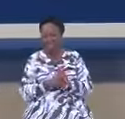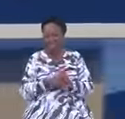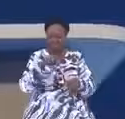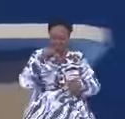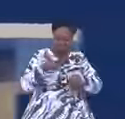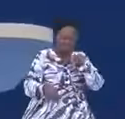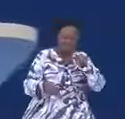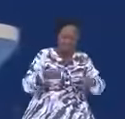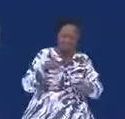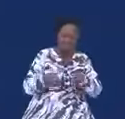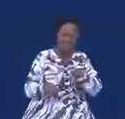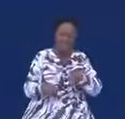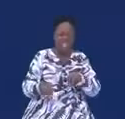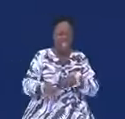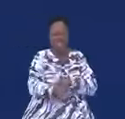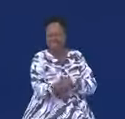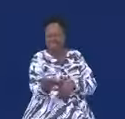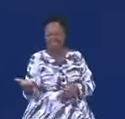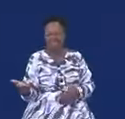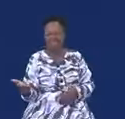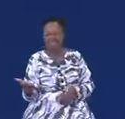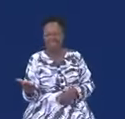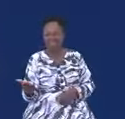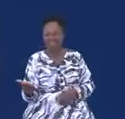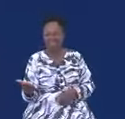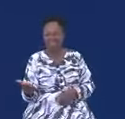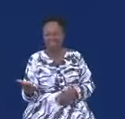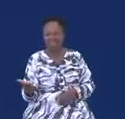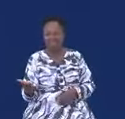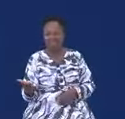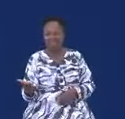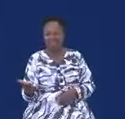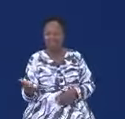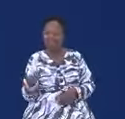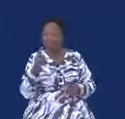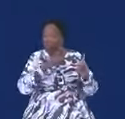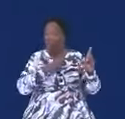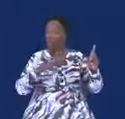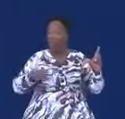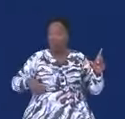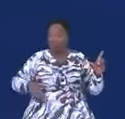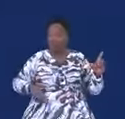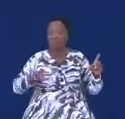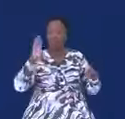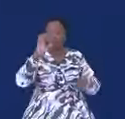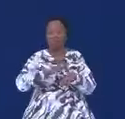problème la maladie est le mal le seigneur va te toucher maintenant